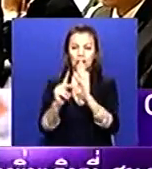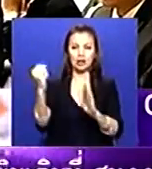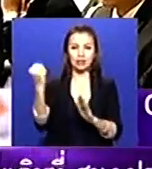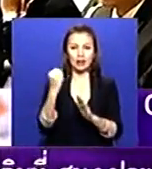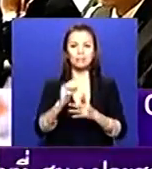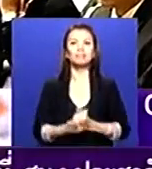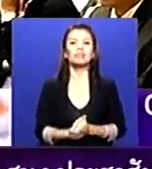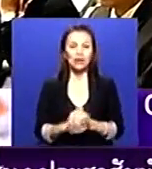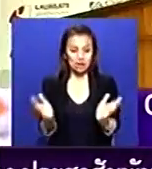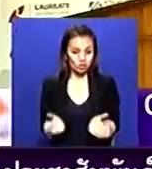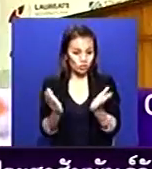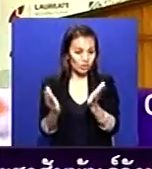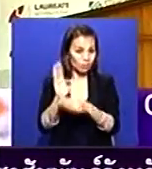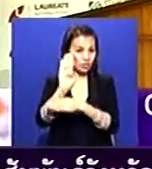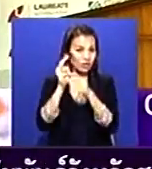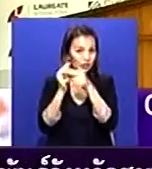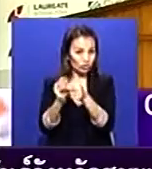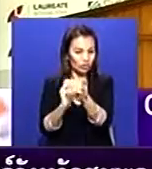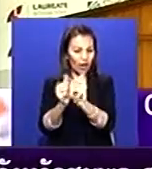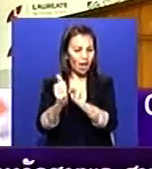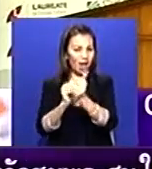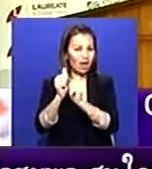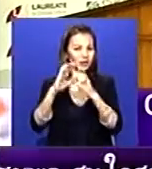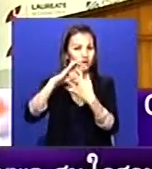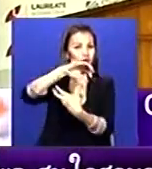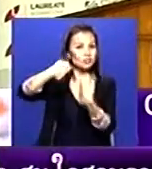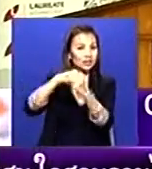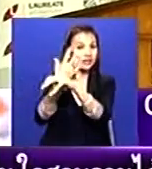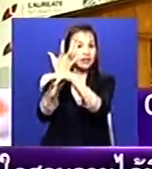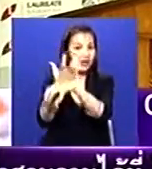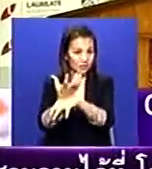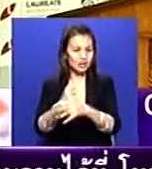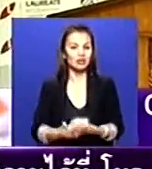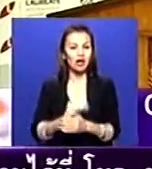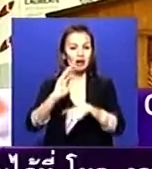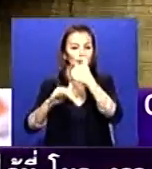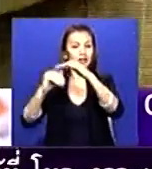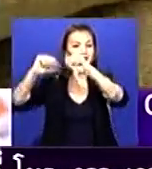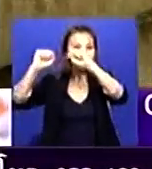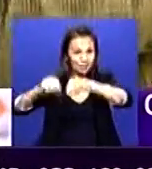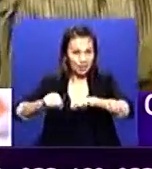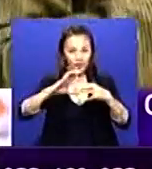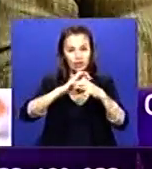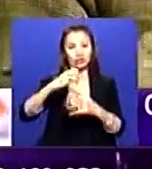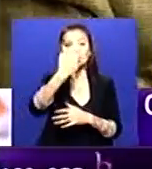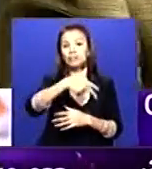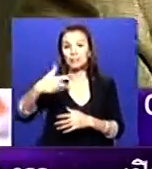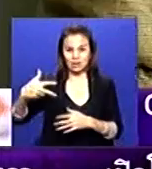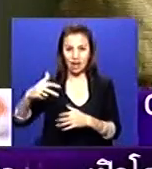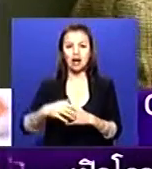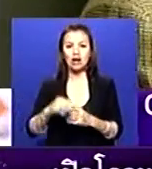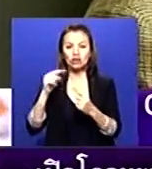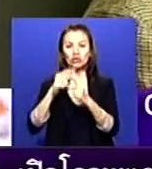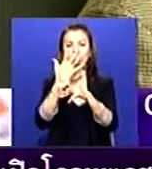ส่งเสริมภาคเอกชนให้พร้อมแข่งขันทางธุรกิจในอาเซียนและพัฒนาขีดความสามารถทางภาษาให้เป็นศูนย์กลางในอ